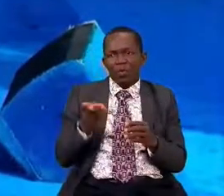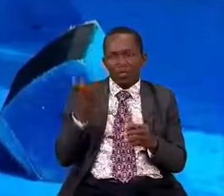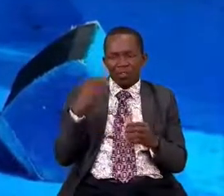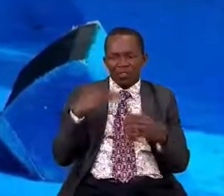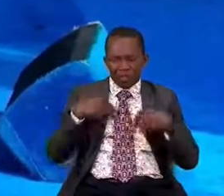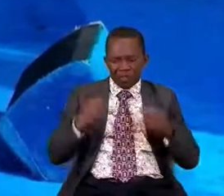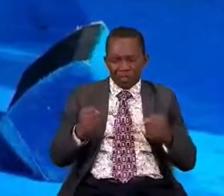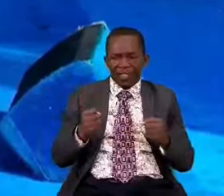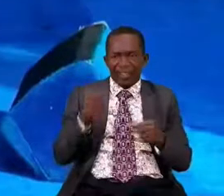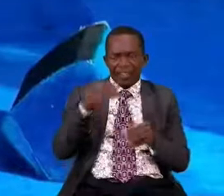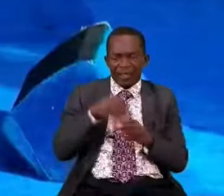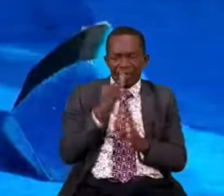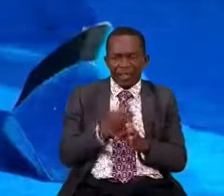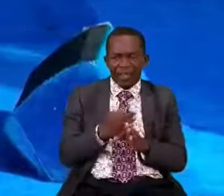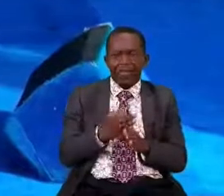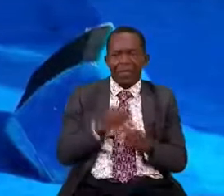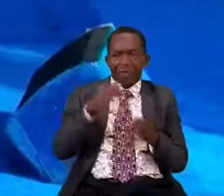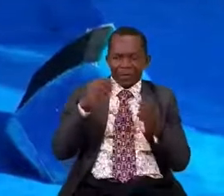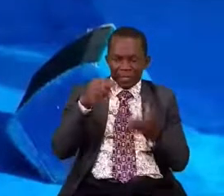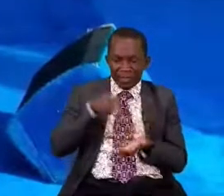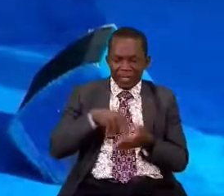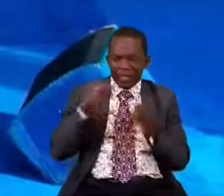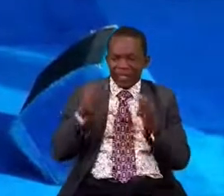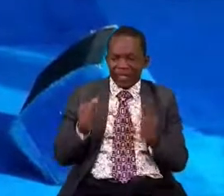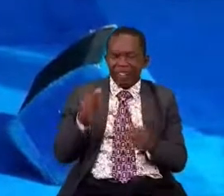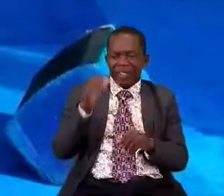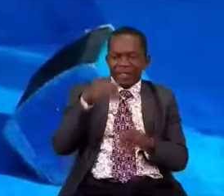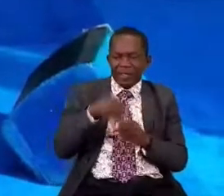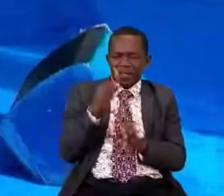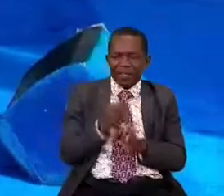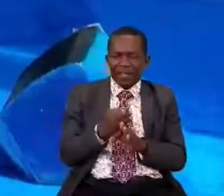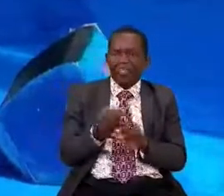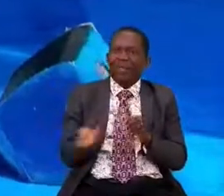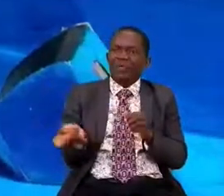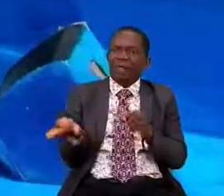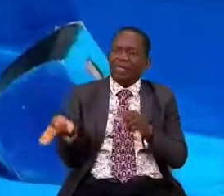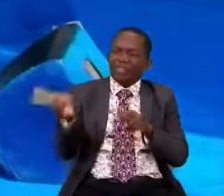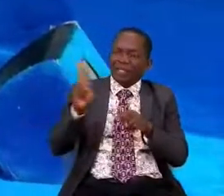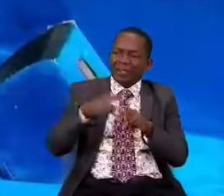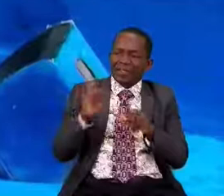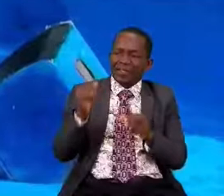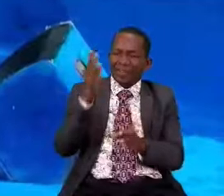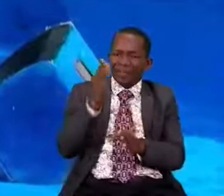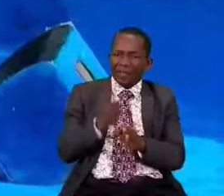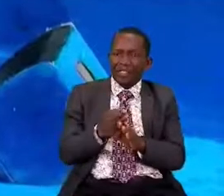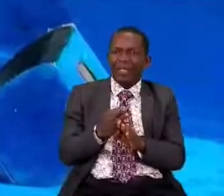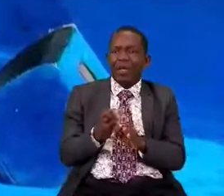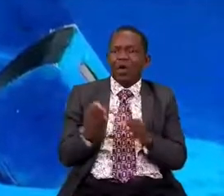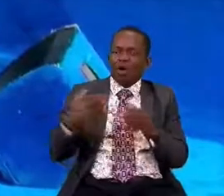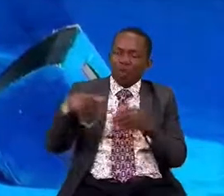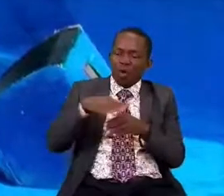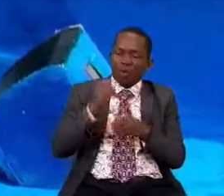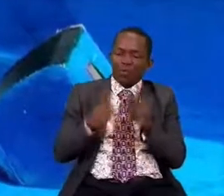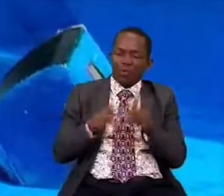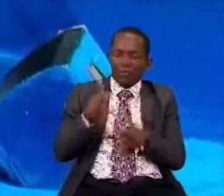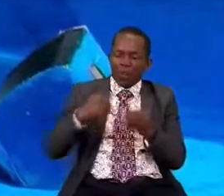surpassant la foi des autres autour de lui. On dit, il fut fortifié par la foi, donnant